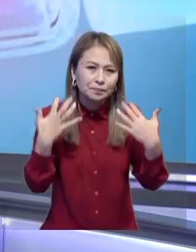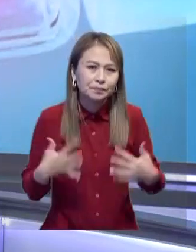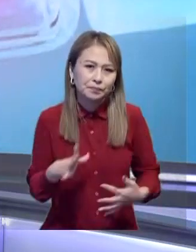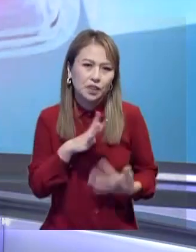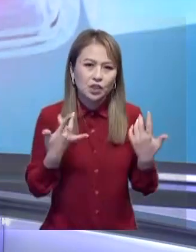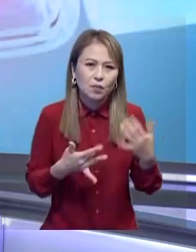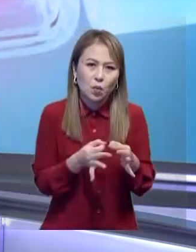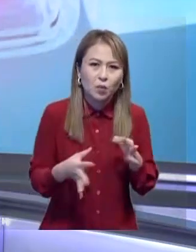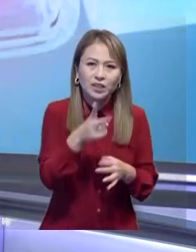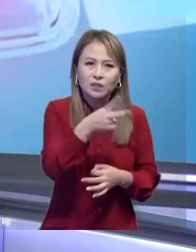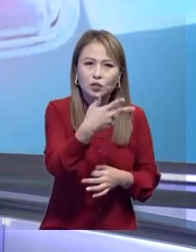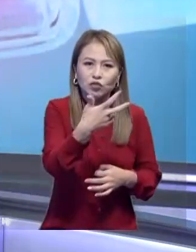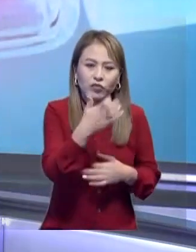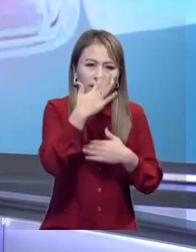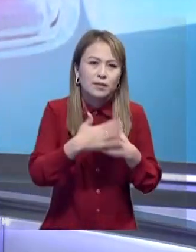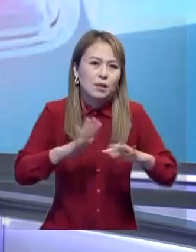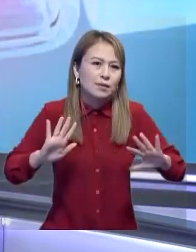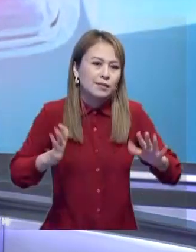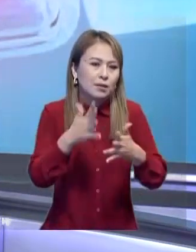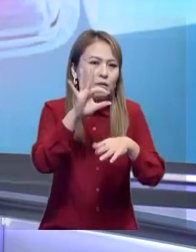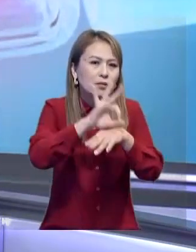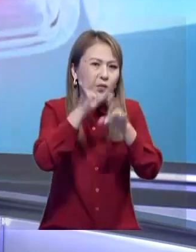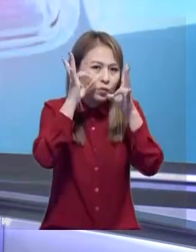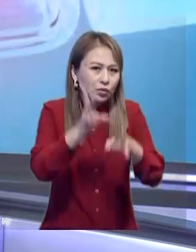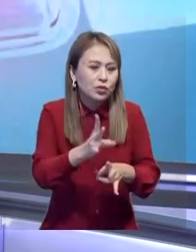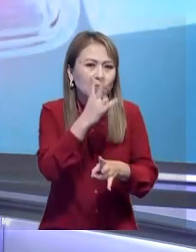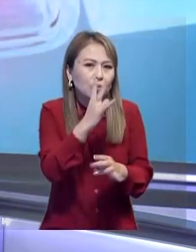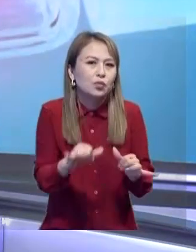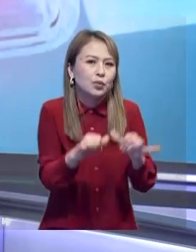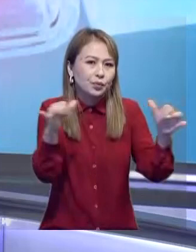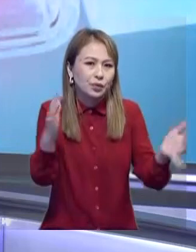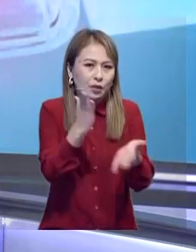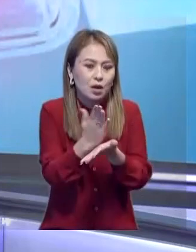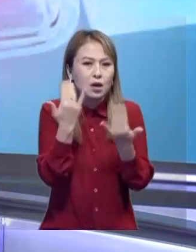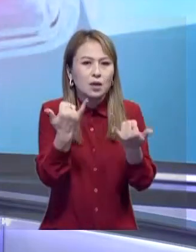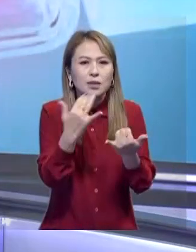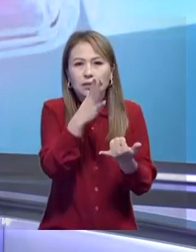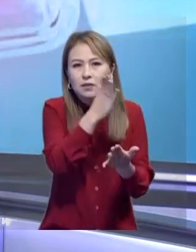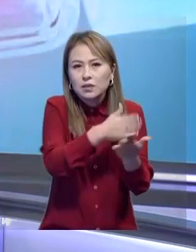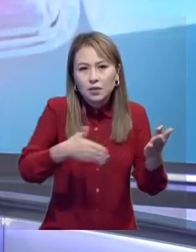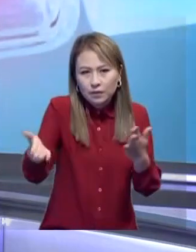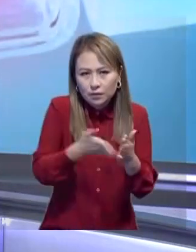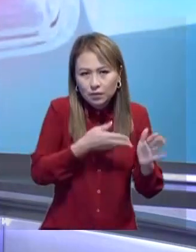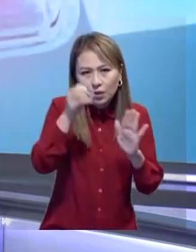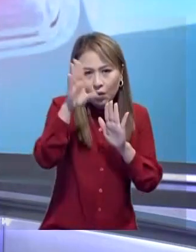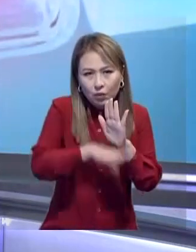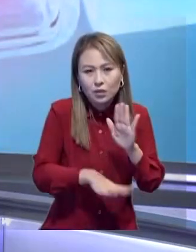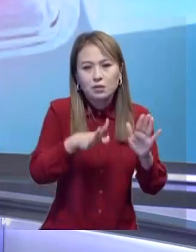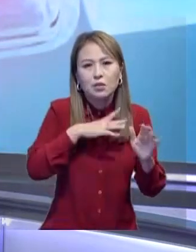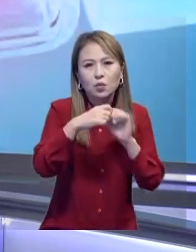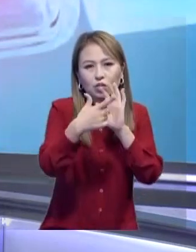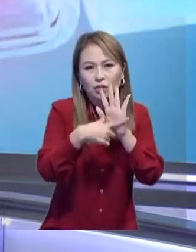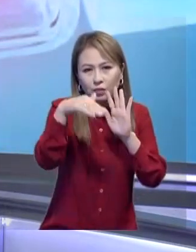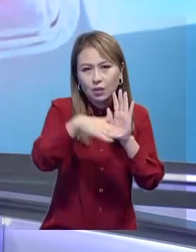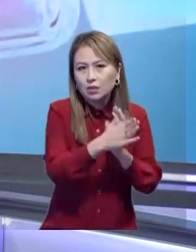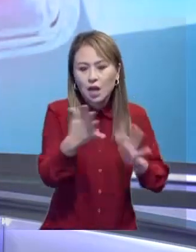шалдыққан. Жамбыл облысында 2300 жағдай анықталды. Сырқаттану көрсеткіші өткен айда күрт өсті. Қазір тіптен ушығып, науқастардың